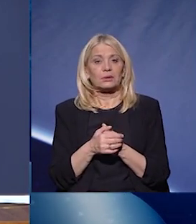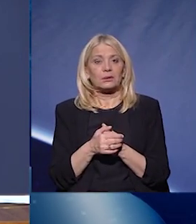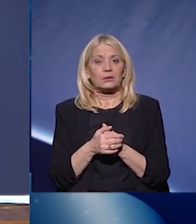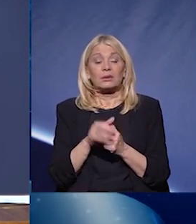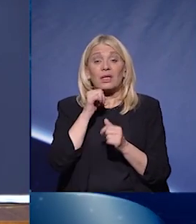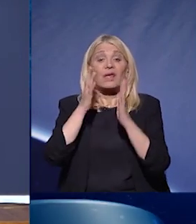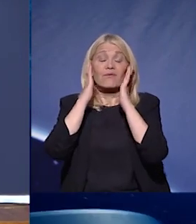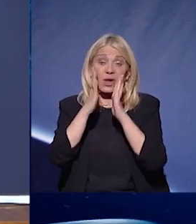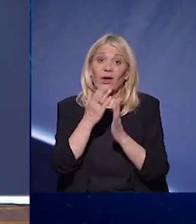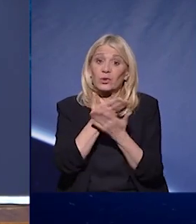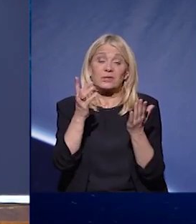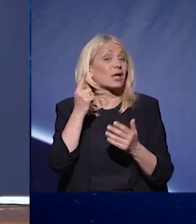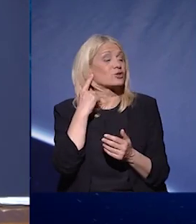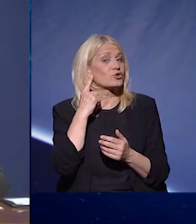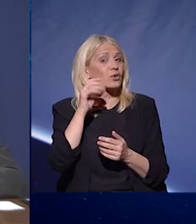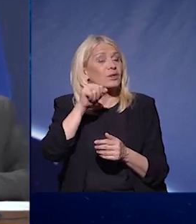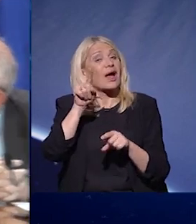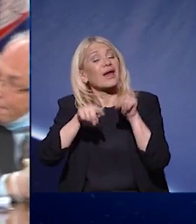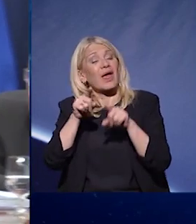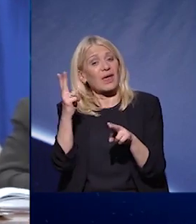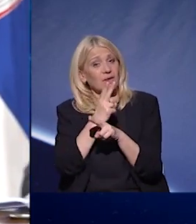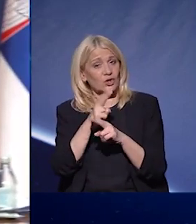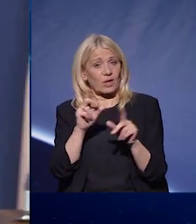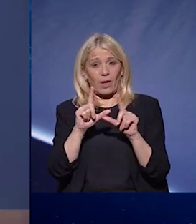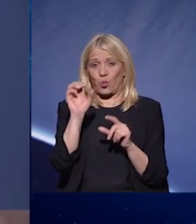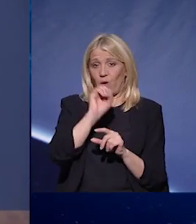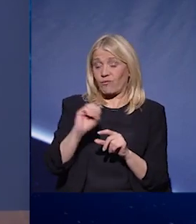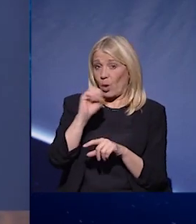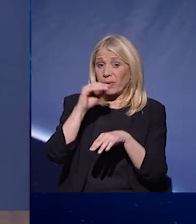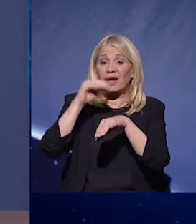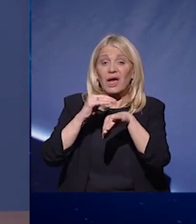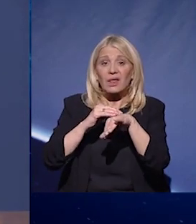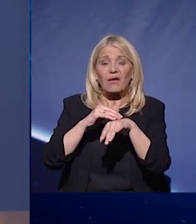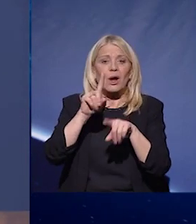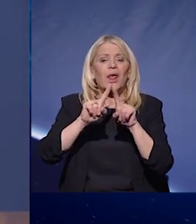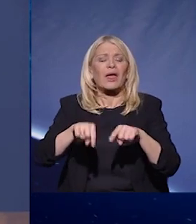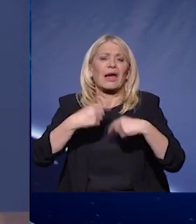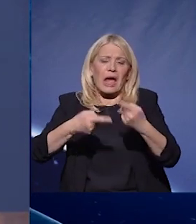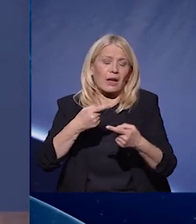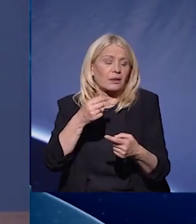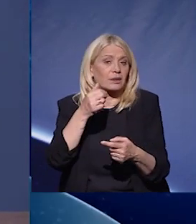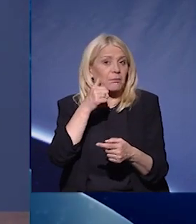I verovatno ste čuli da neke zemlje u Evropi su najavile u nekim narednim danima